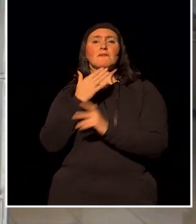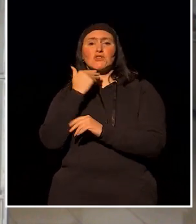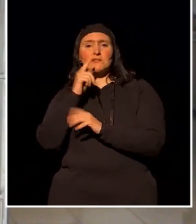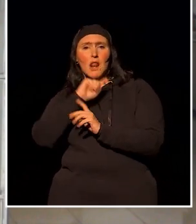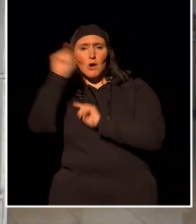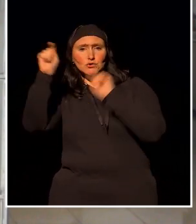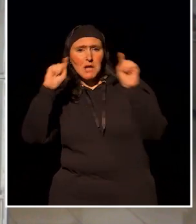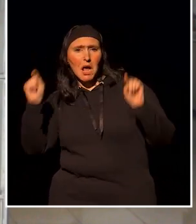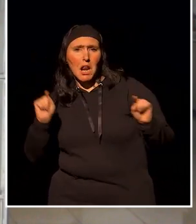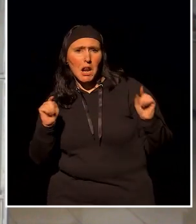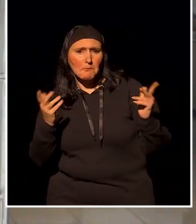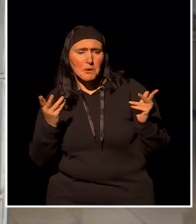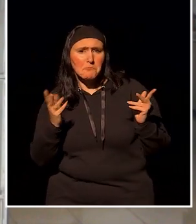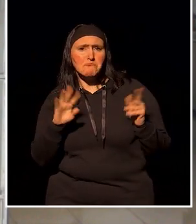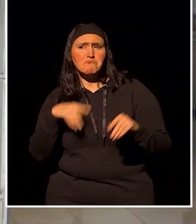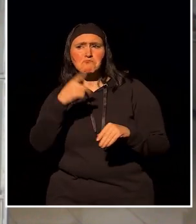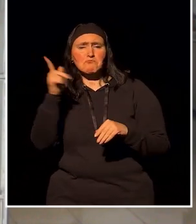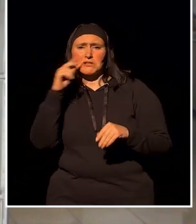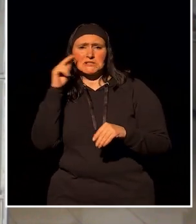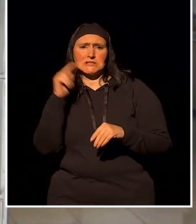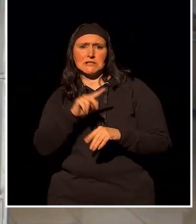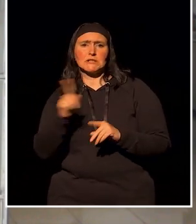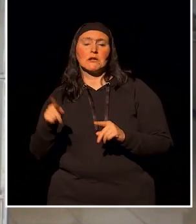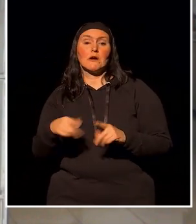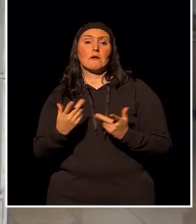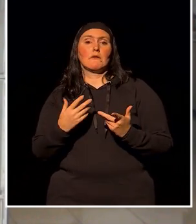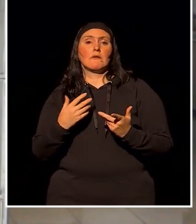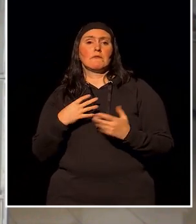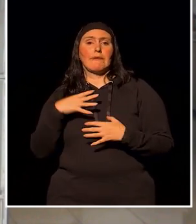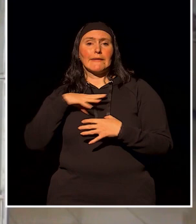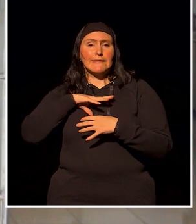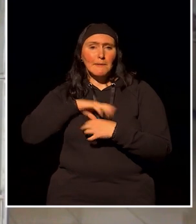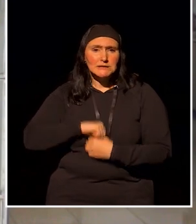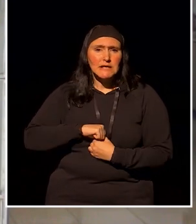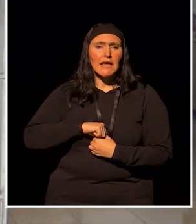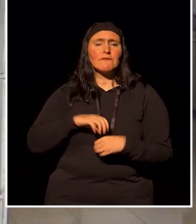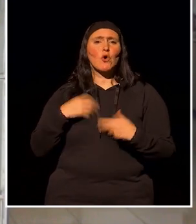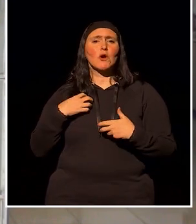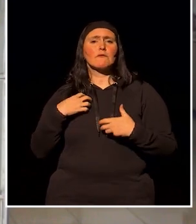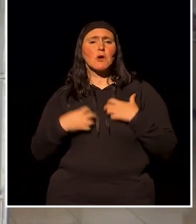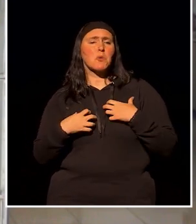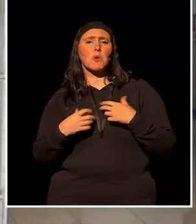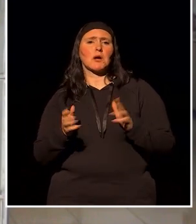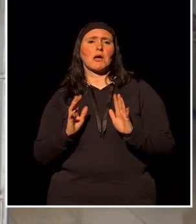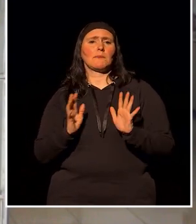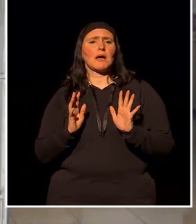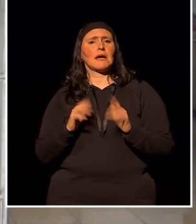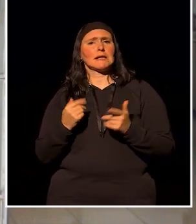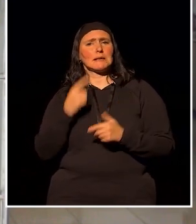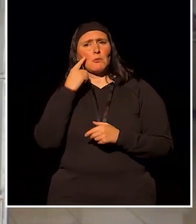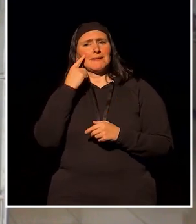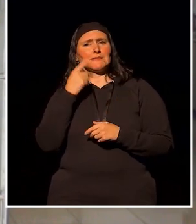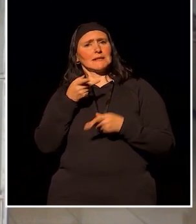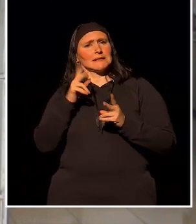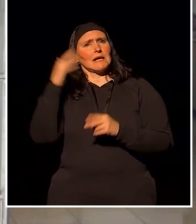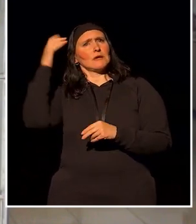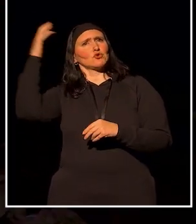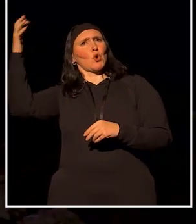ich bin nicht deprimiert und auch nicht melancholisch. Ich bin nur vollkommen desillusioniert.